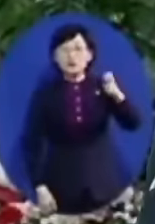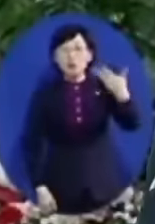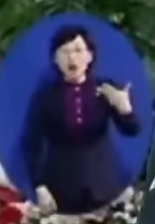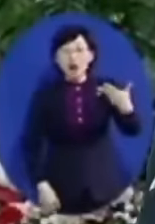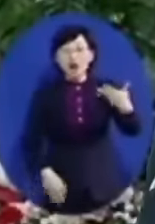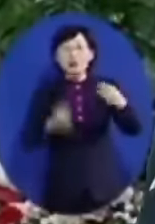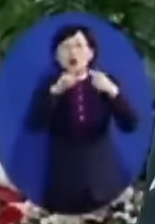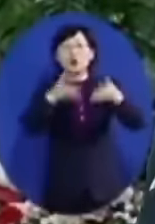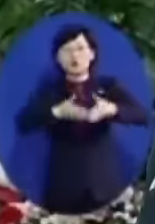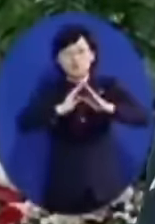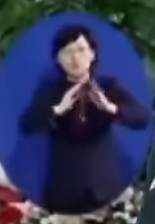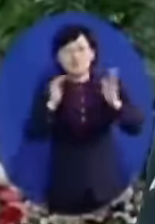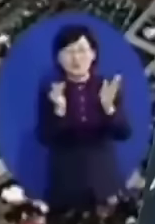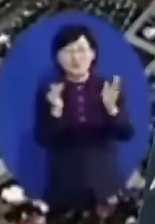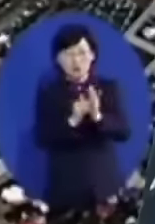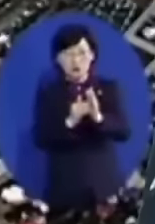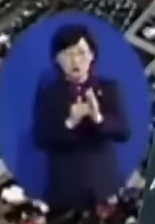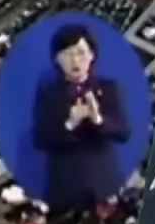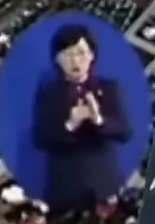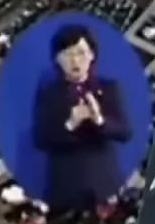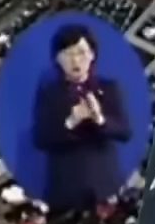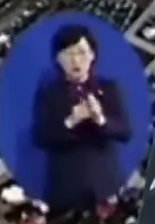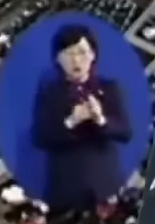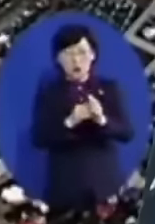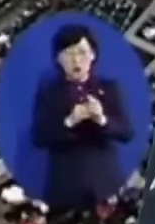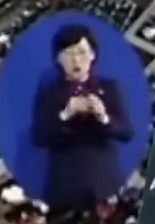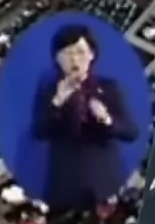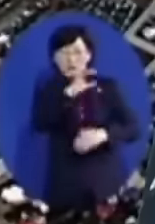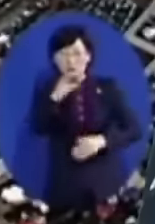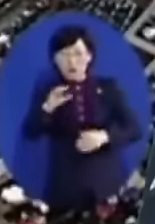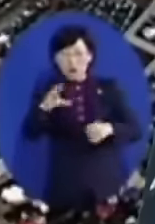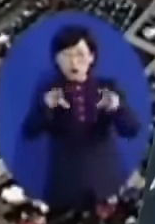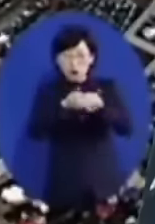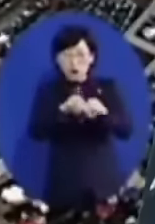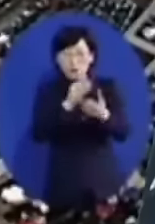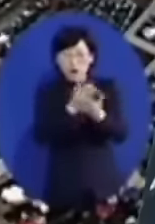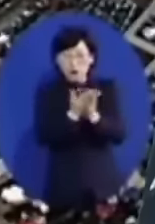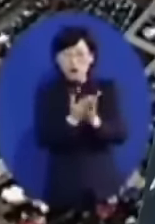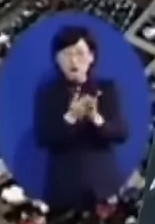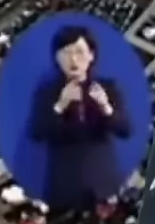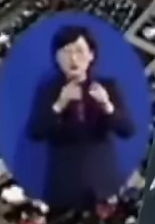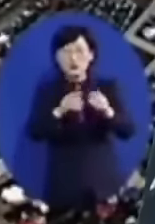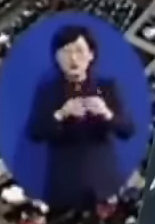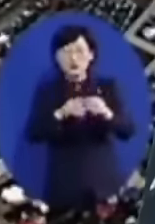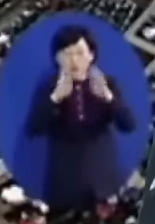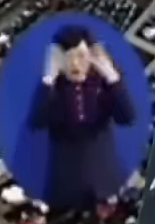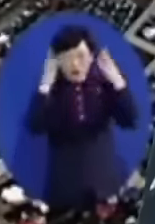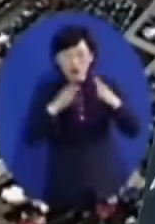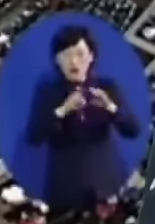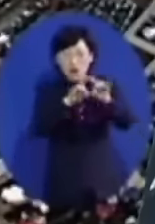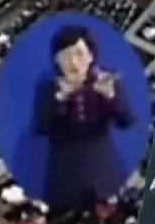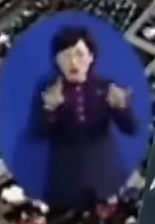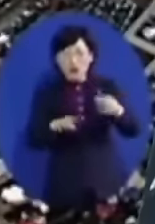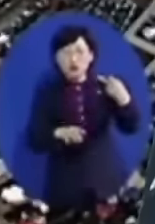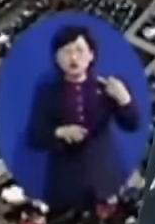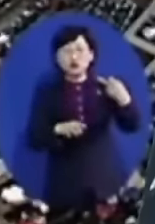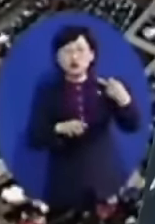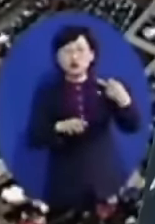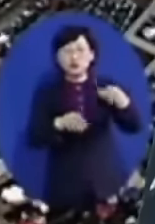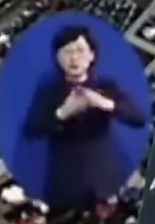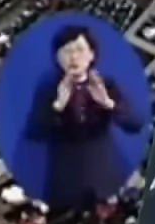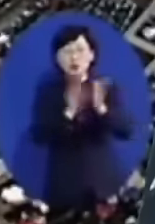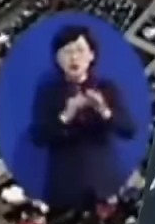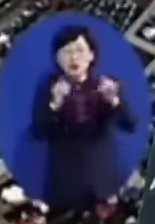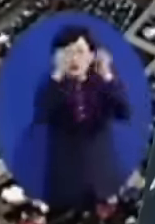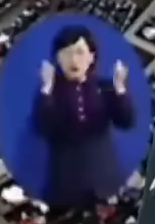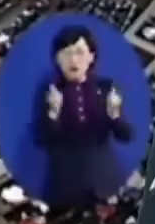4,928개나 건축했습니다. 시카고 대학 등 종합대학과 단과대학을 각각 12개씩 지으며 사회에 기부하는